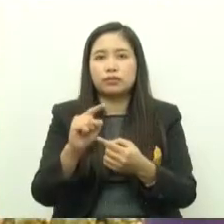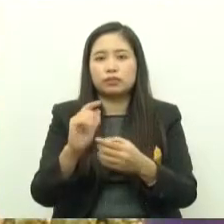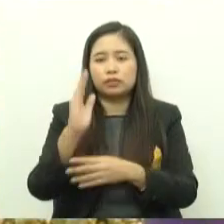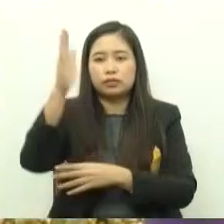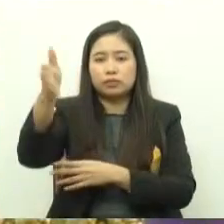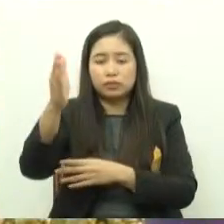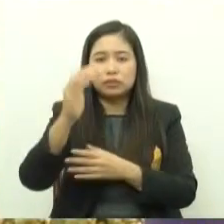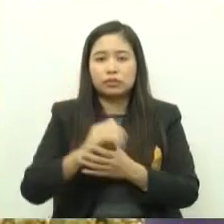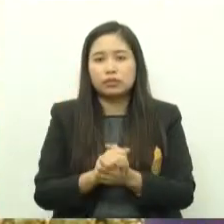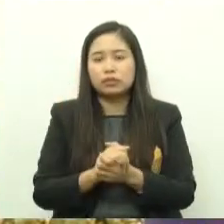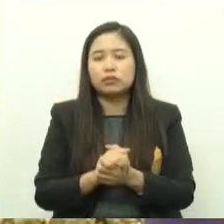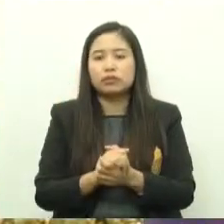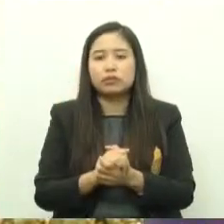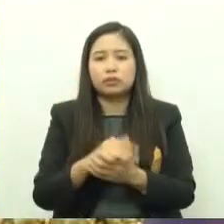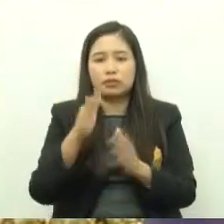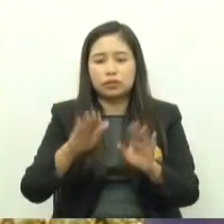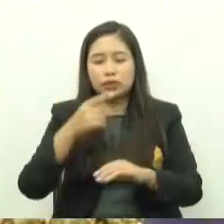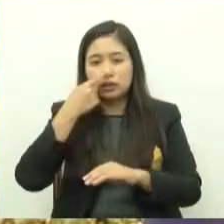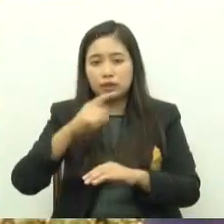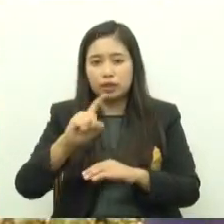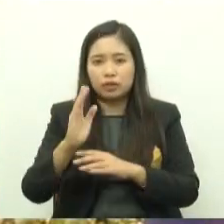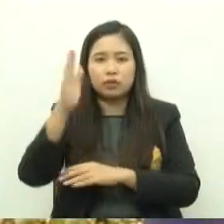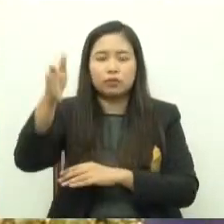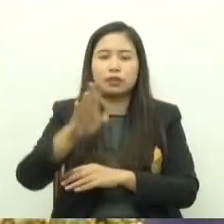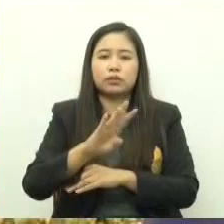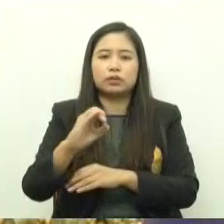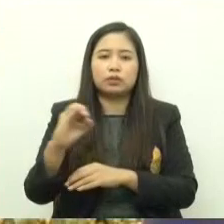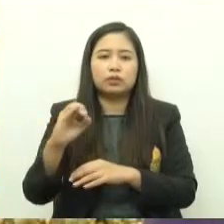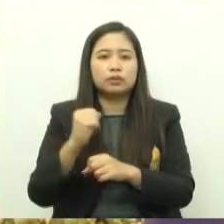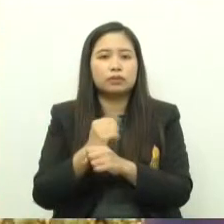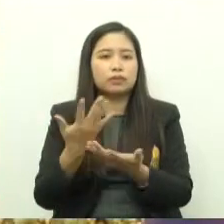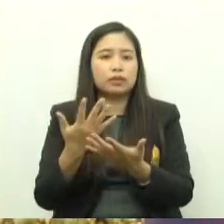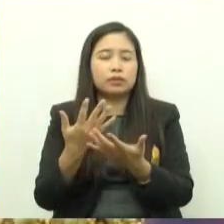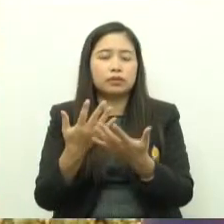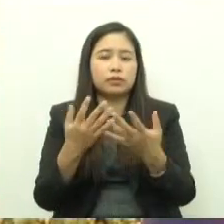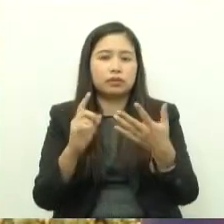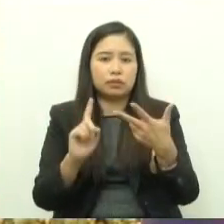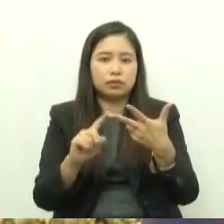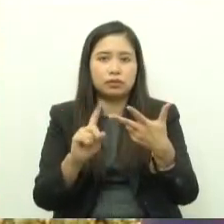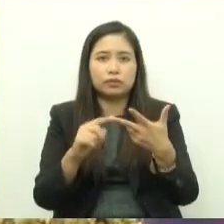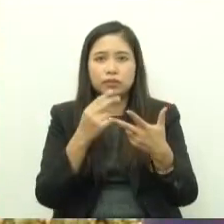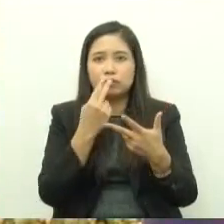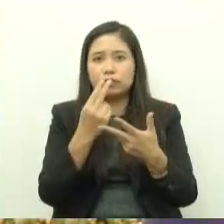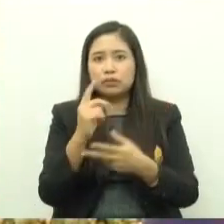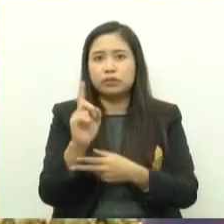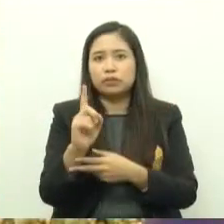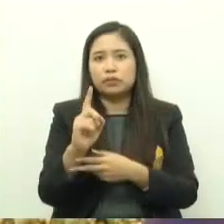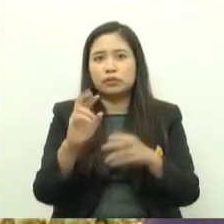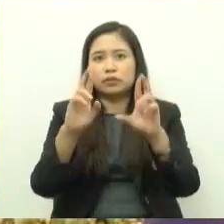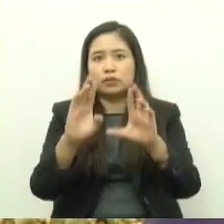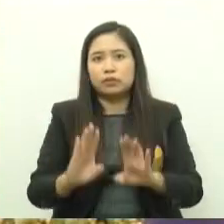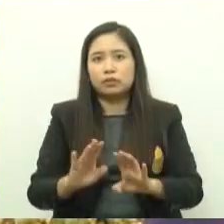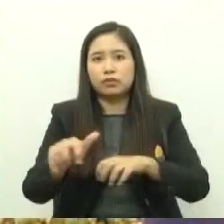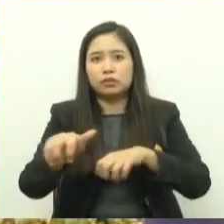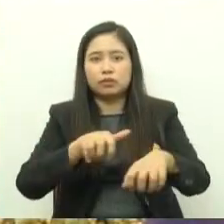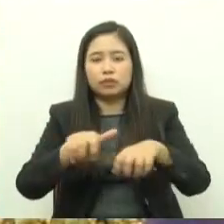ที่ตอบโจทย์เด็กไทยในศตวรรษที่ 21ได้และส่วนที่ 3เนี่ยเราก็จะมาประเมินในเรื่องของการรูปแบบการจัดหรือ